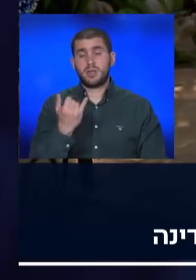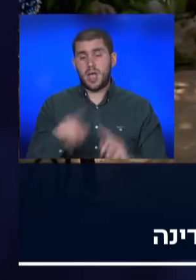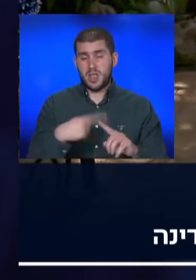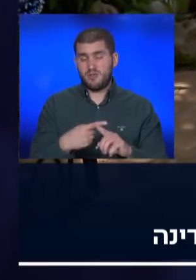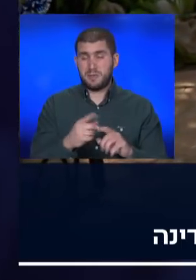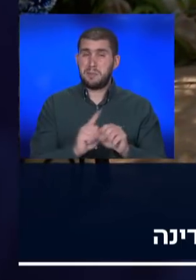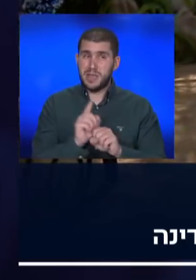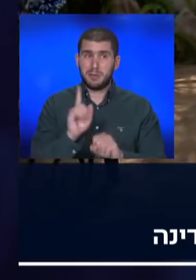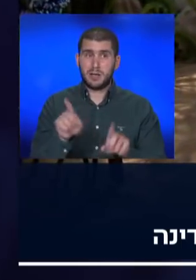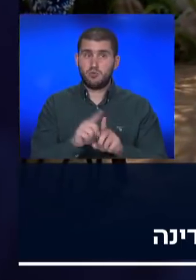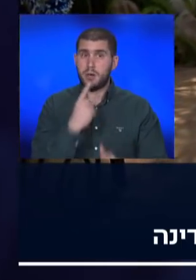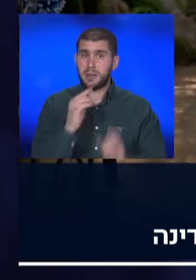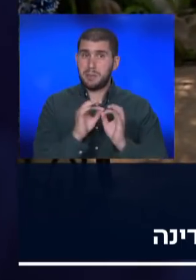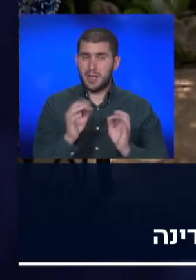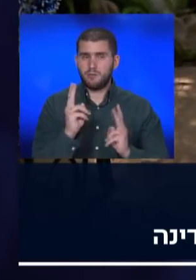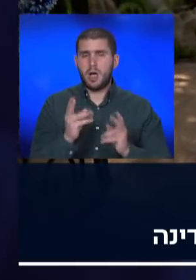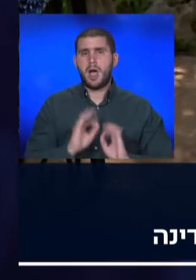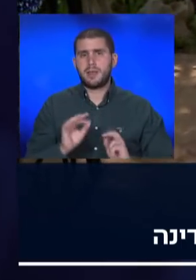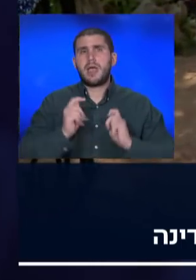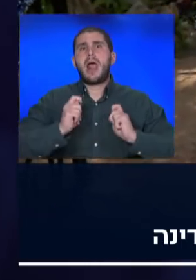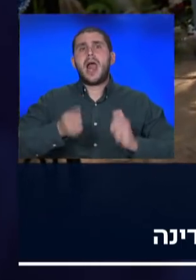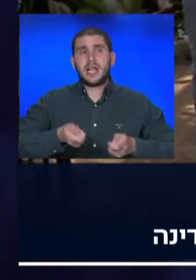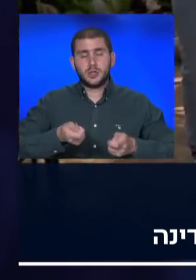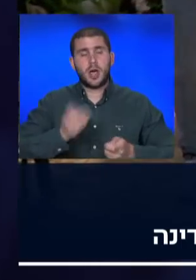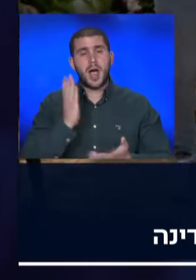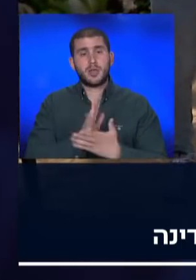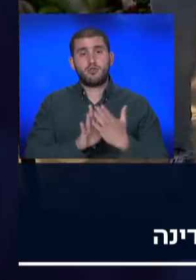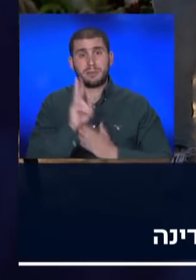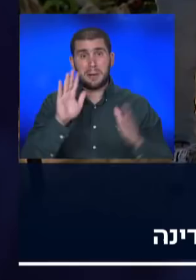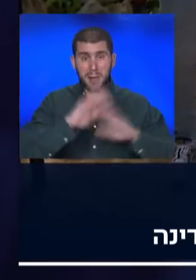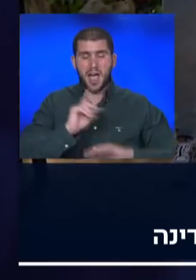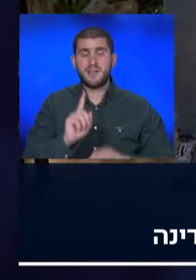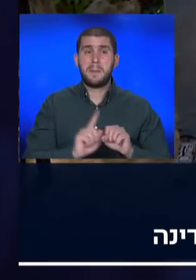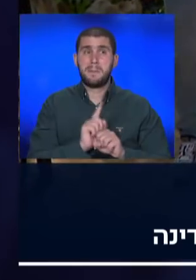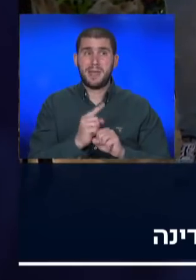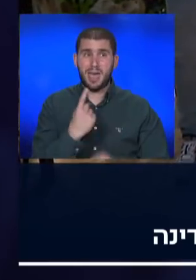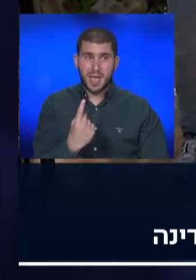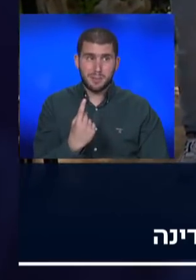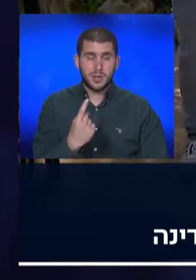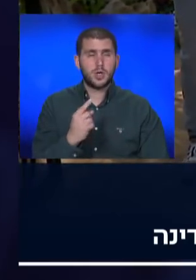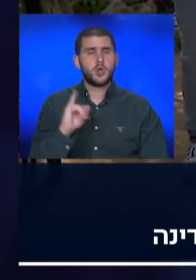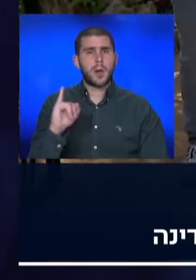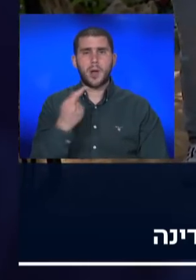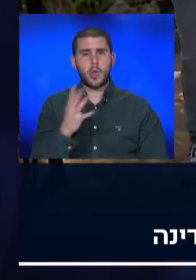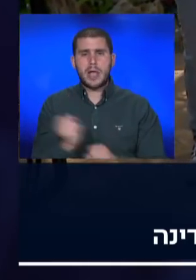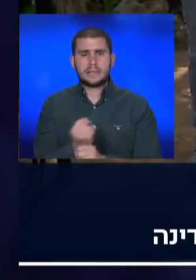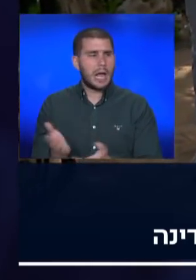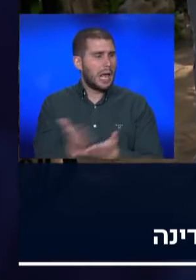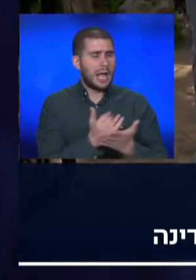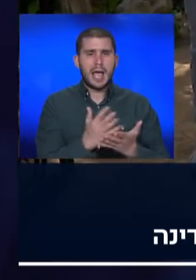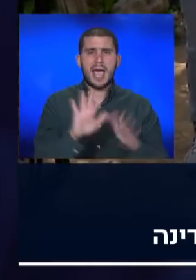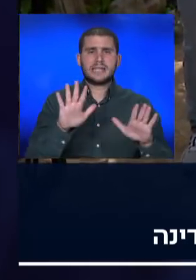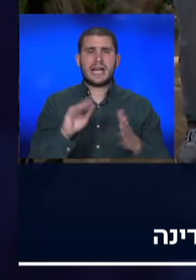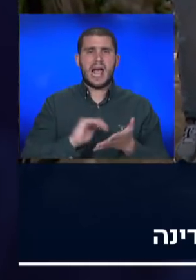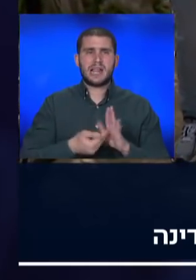הדברים, אפשר עדיין להגיש עד 12 בלילה, אבל נכון לשלב הזה, יורם גאון לא הצליח להשיג 10 חתימות, והוא